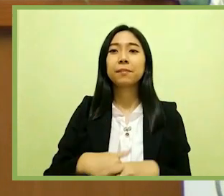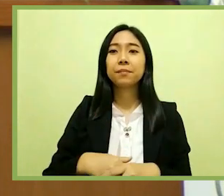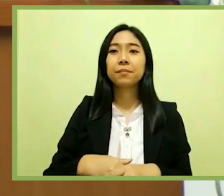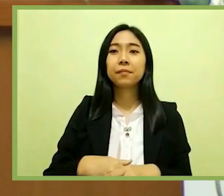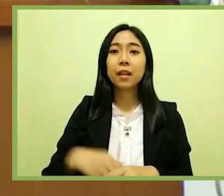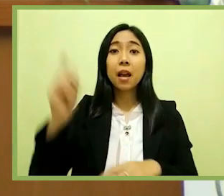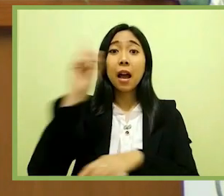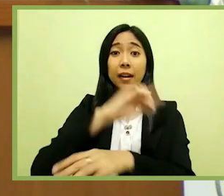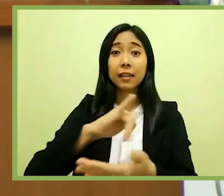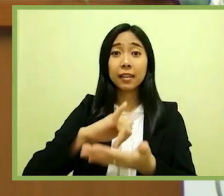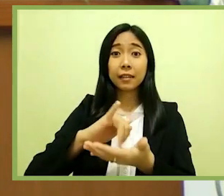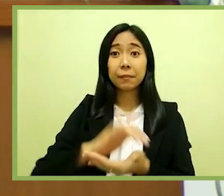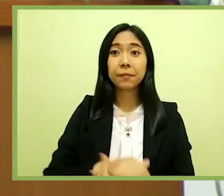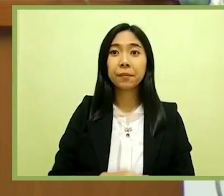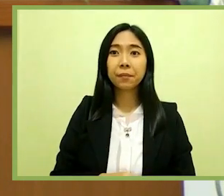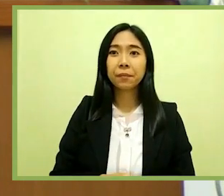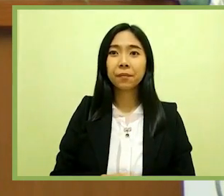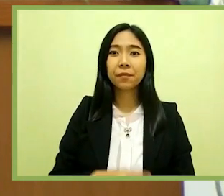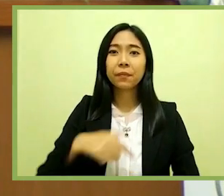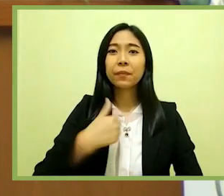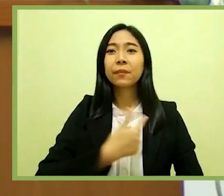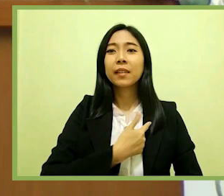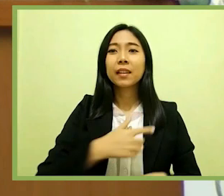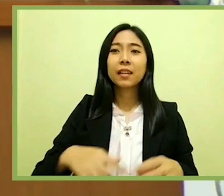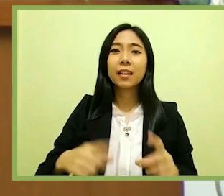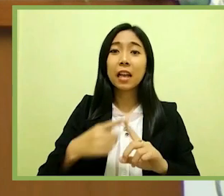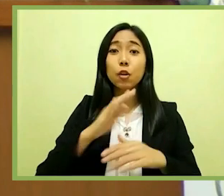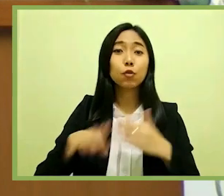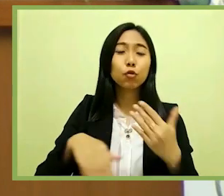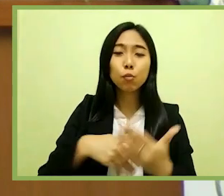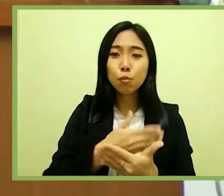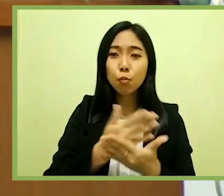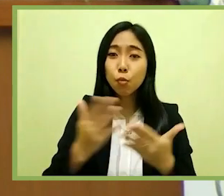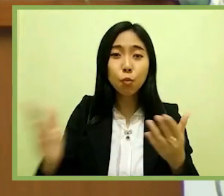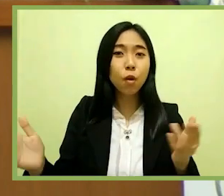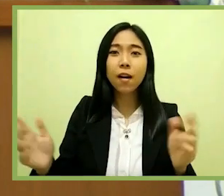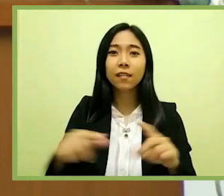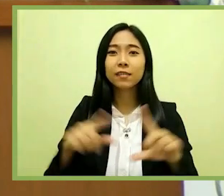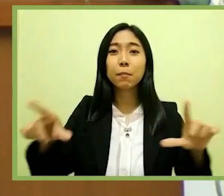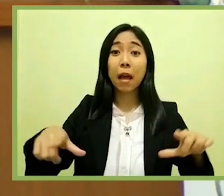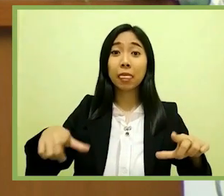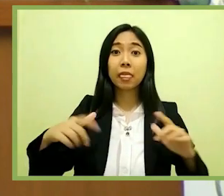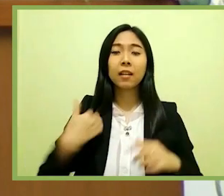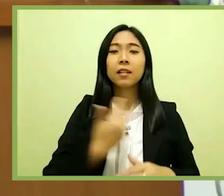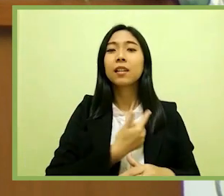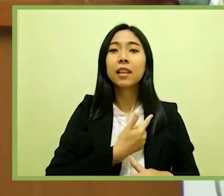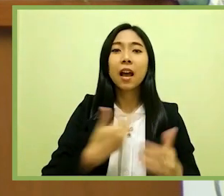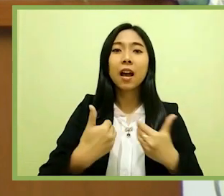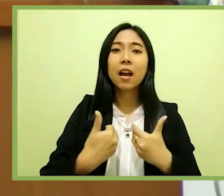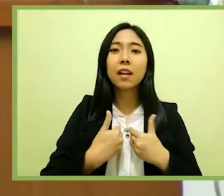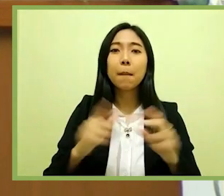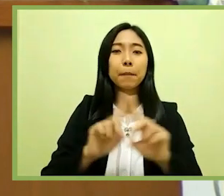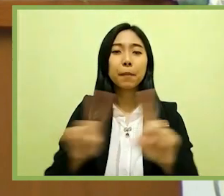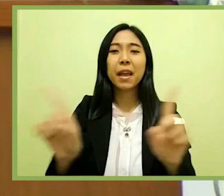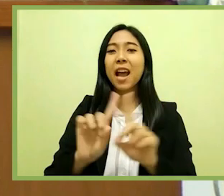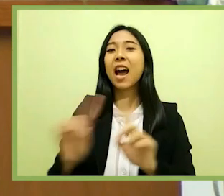Sehingga hari ini kita semua dari berbagai latar belakang, kita yang juga punya